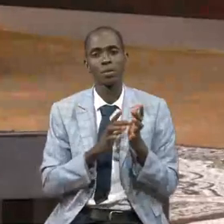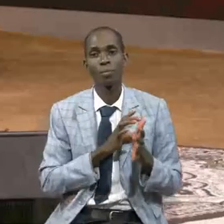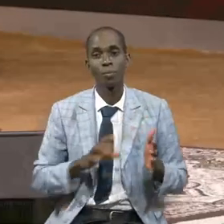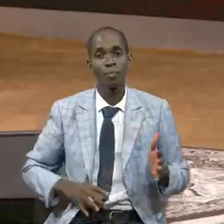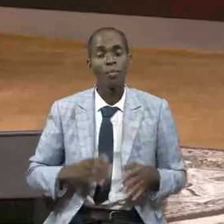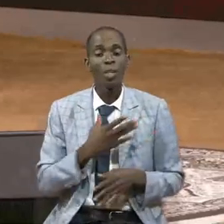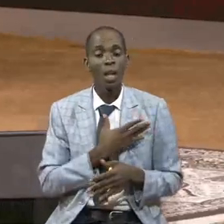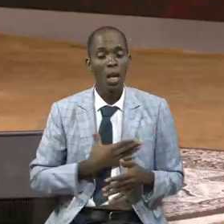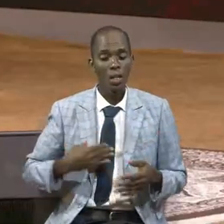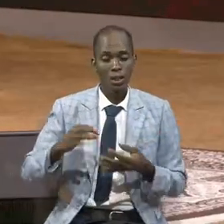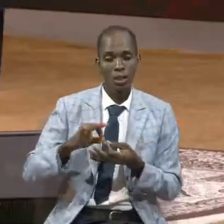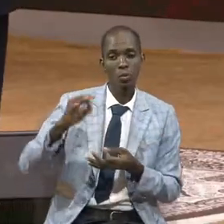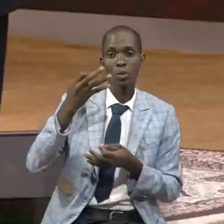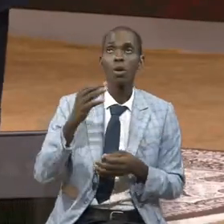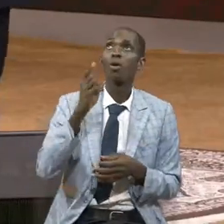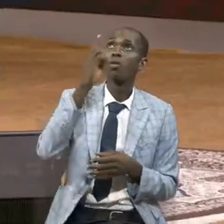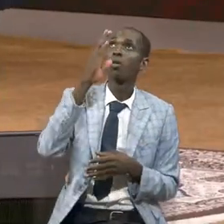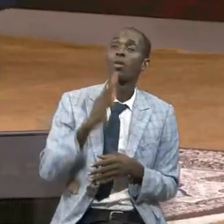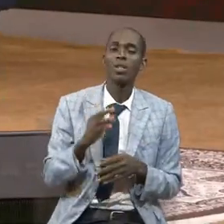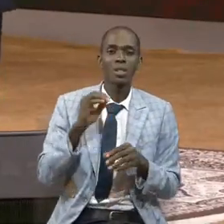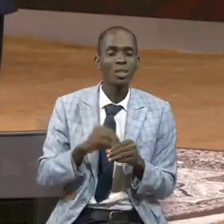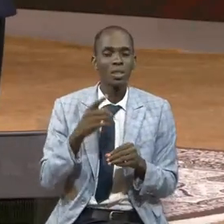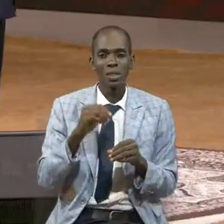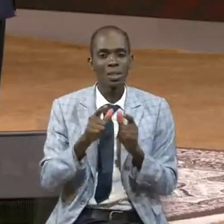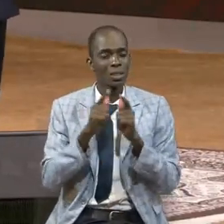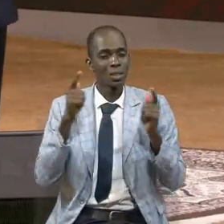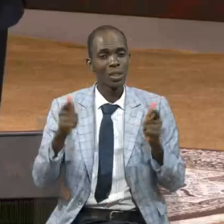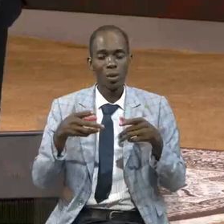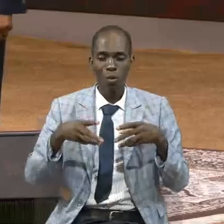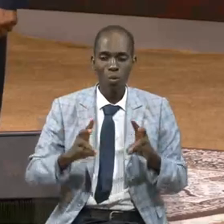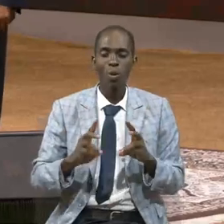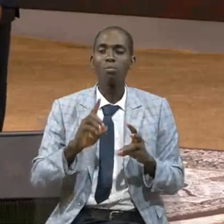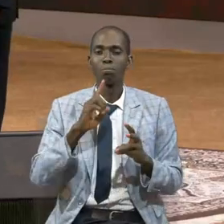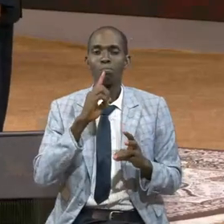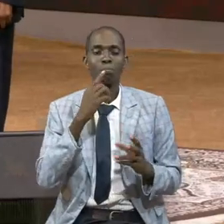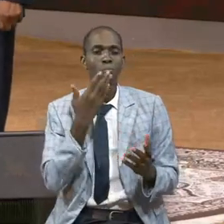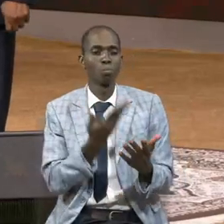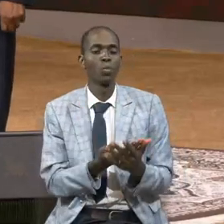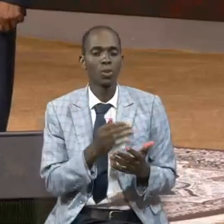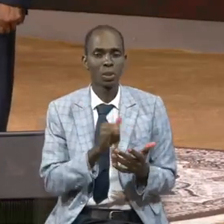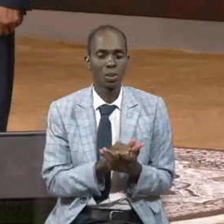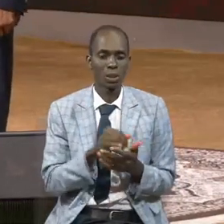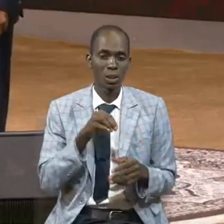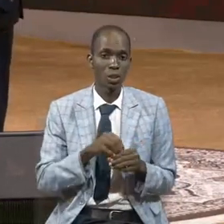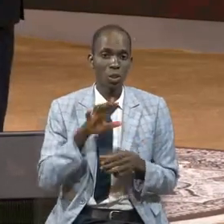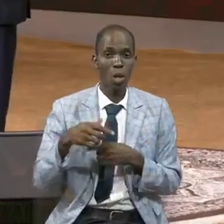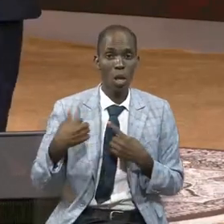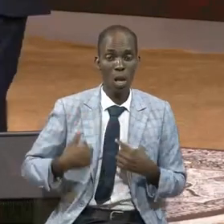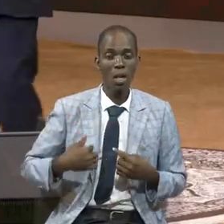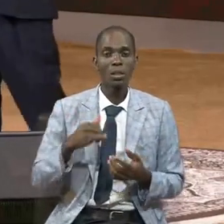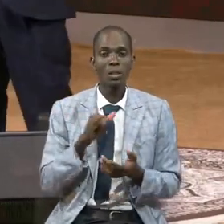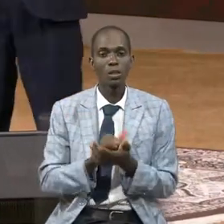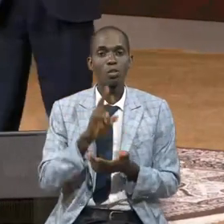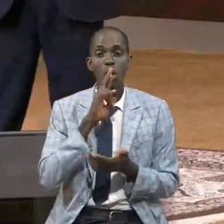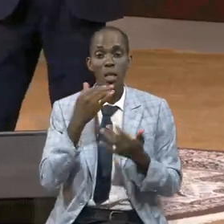Jésus-Christ et l'Esprit de Dieu, de façon définie, rend témoignage à votre cœur que vous